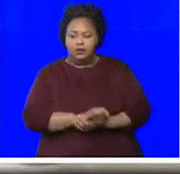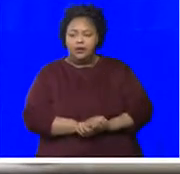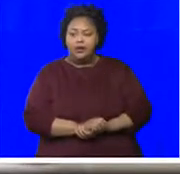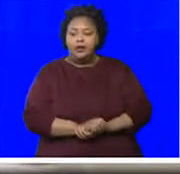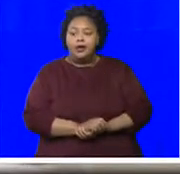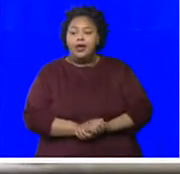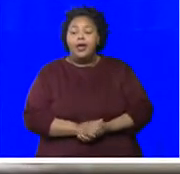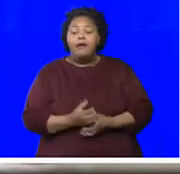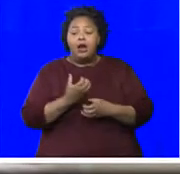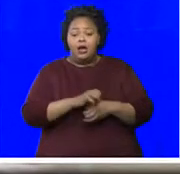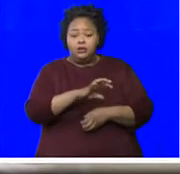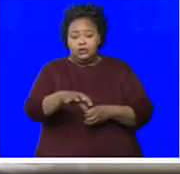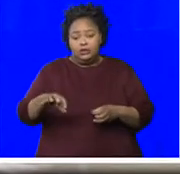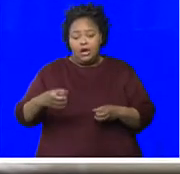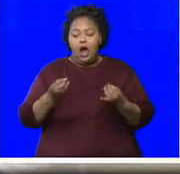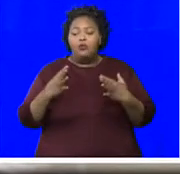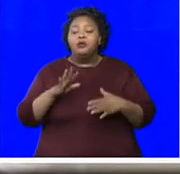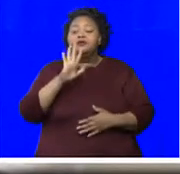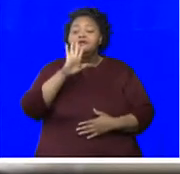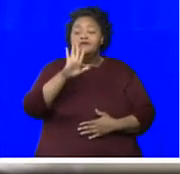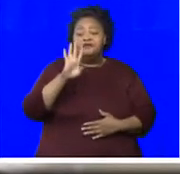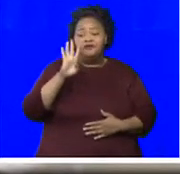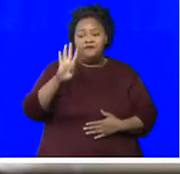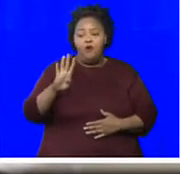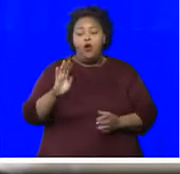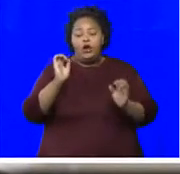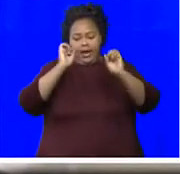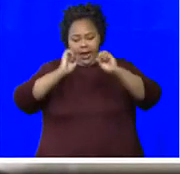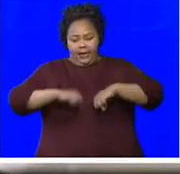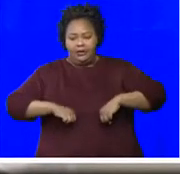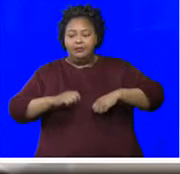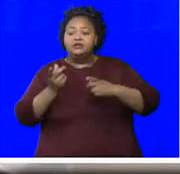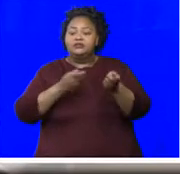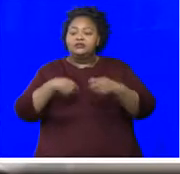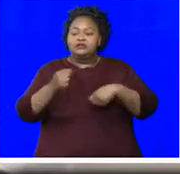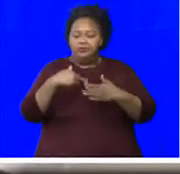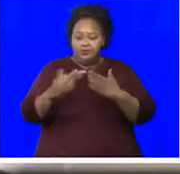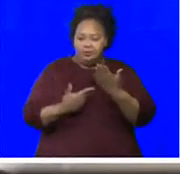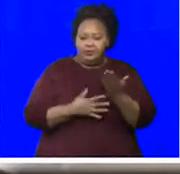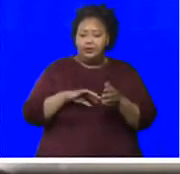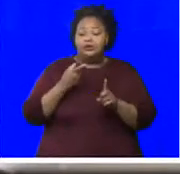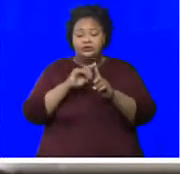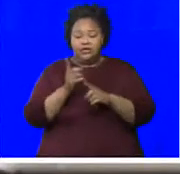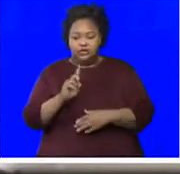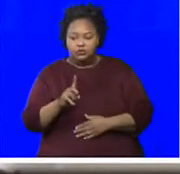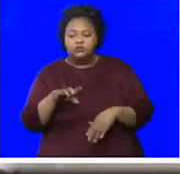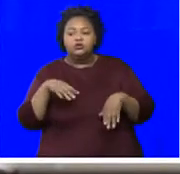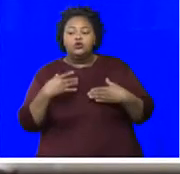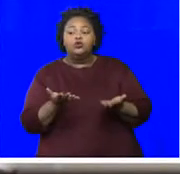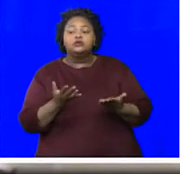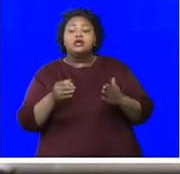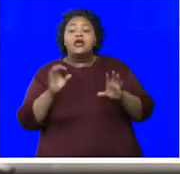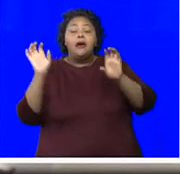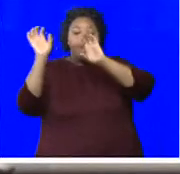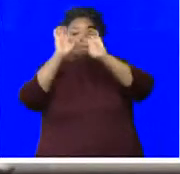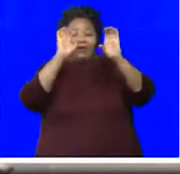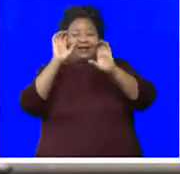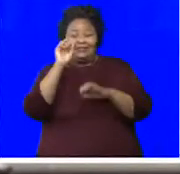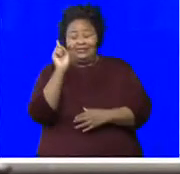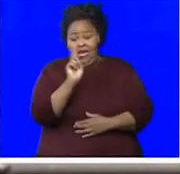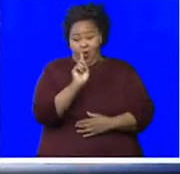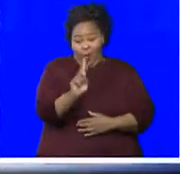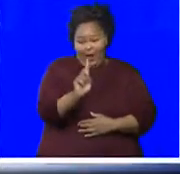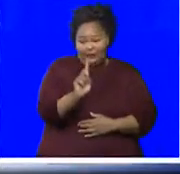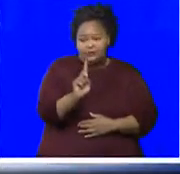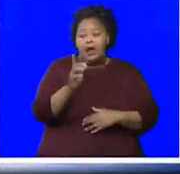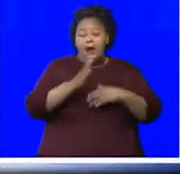asayina-ke lesivumelwano. Kanti injongo lenkulu lesivumelwano kwakha imakethe leyodwa yokuthengiselana impahla lokutawenyusa